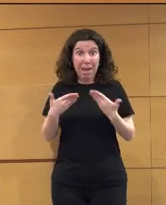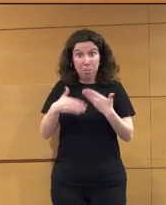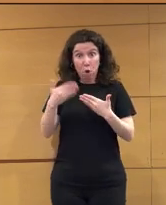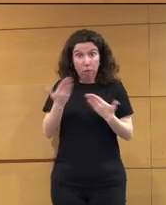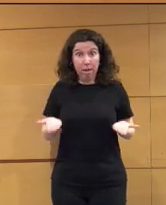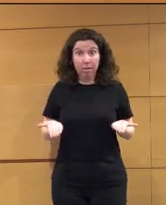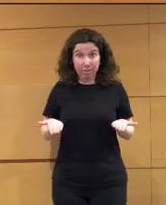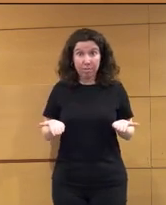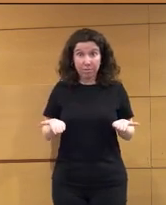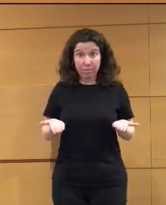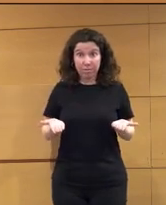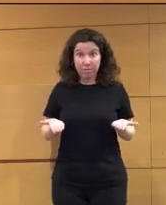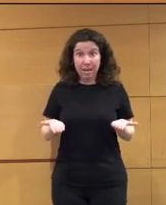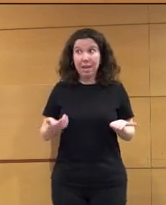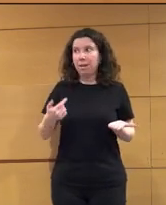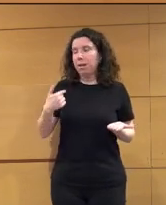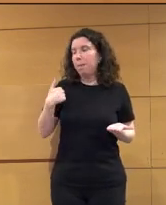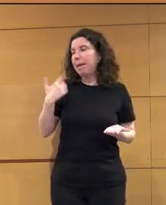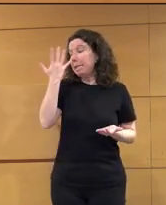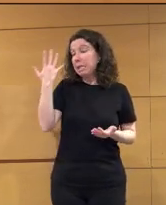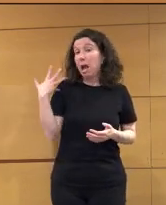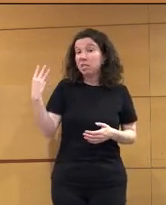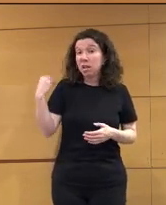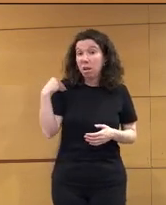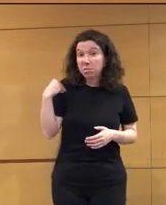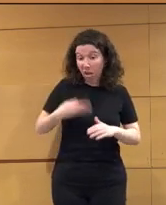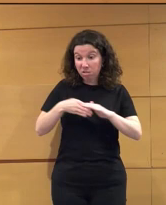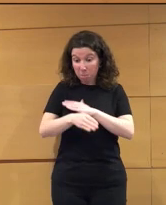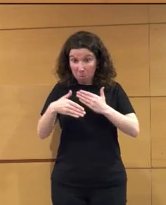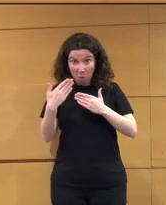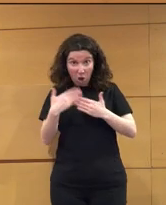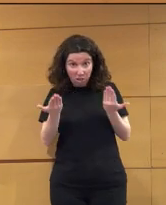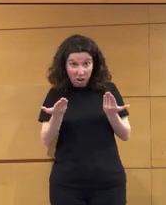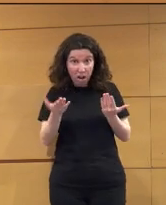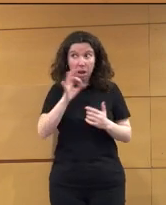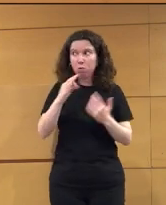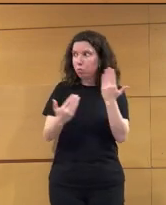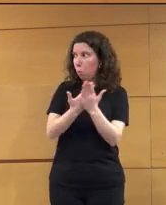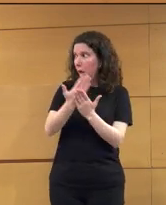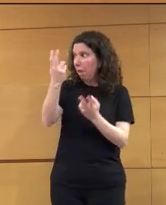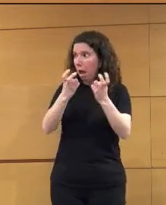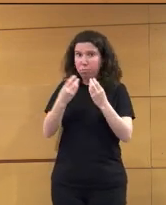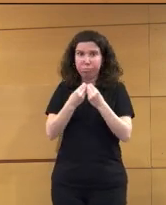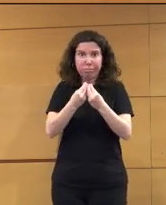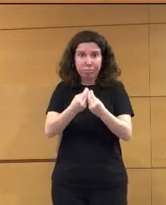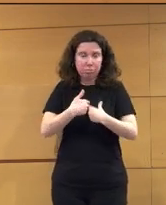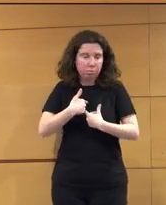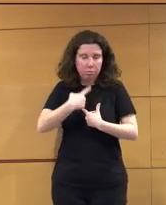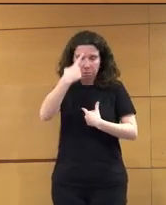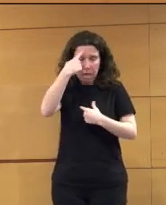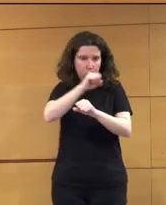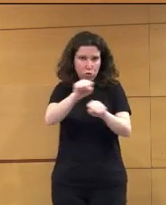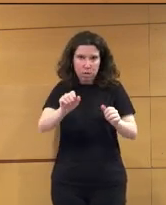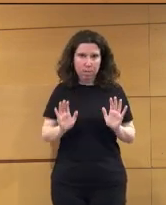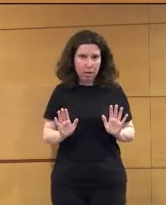vaja, a mi em diuen fa 5 anys que l'accessibilitat estarà de moda o que aquesta jornada hi hauria tanta gent, és que no m'ho crec, érem 4 i el